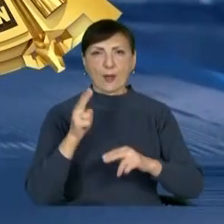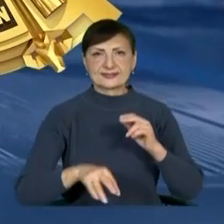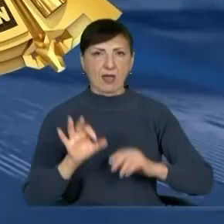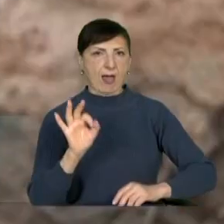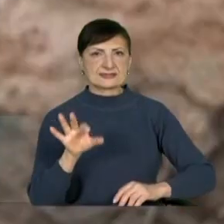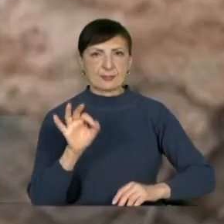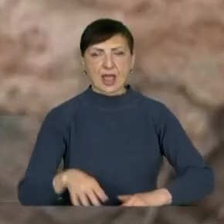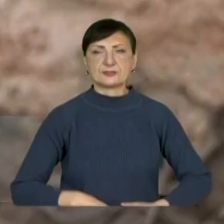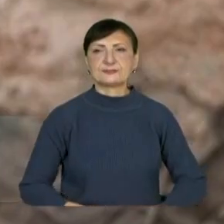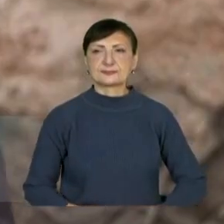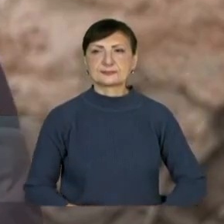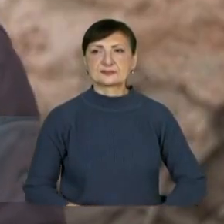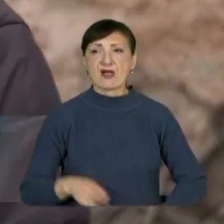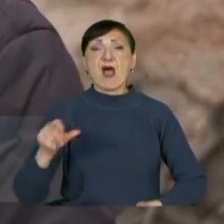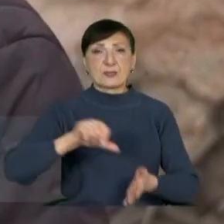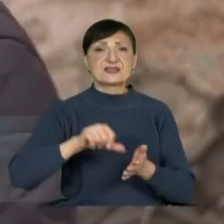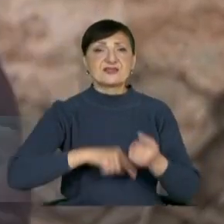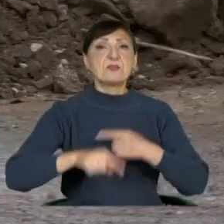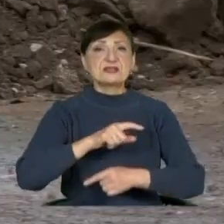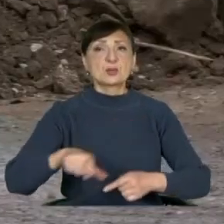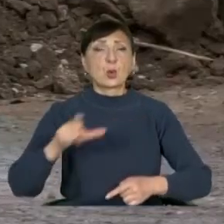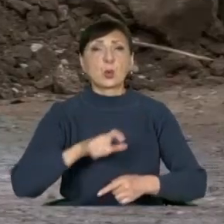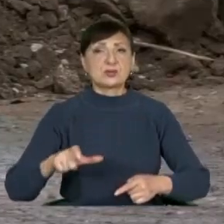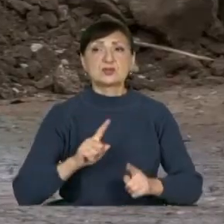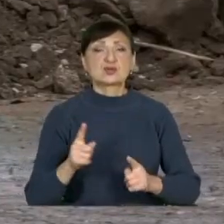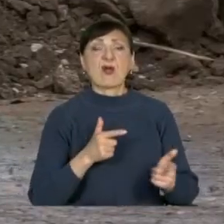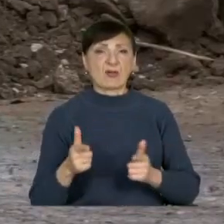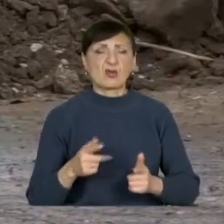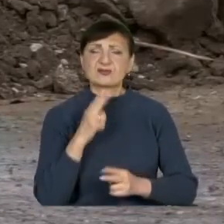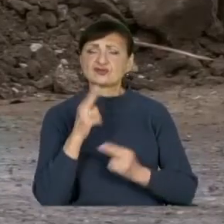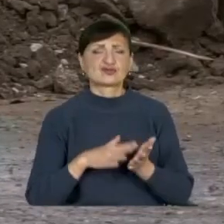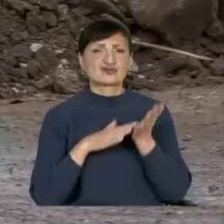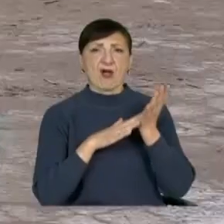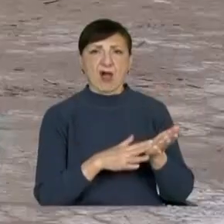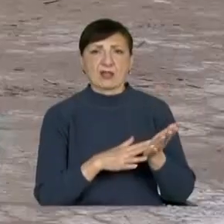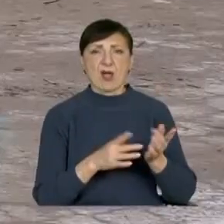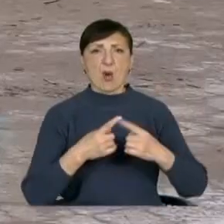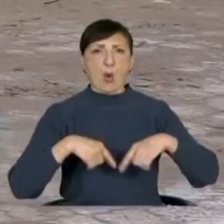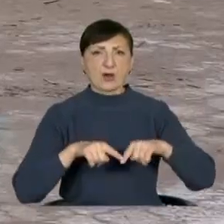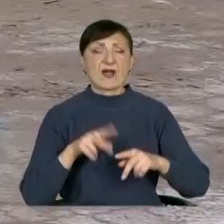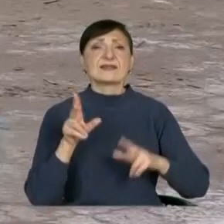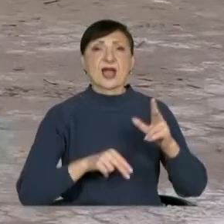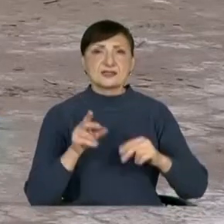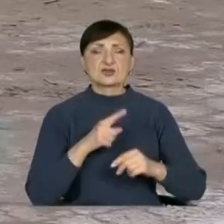октября. Тем временем представители бизнеса рассказали, что готовят коллективную жалобу в компетентные органы в